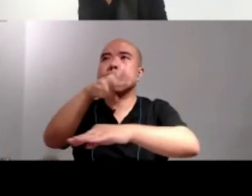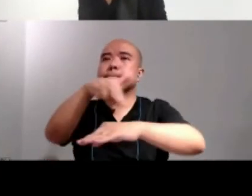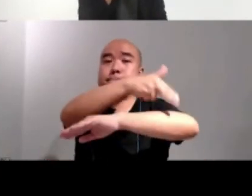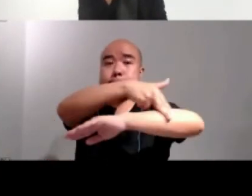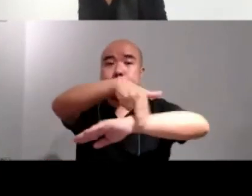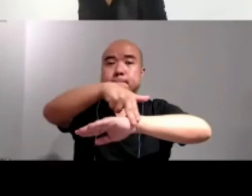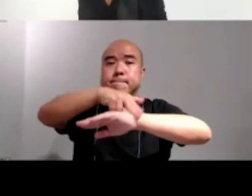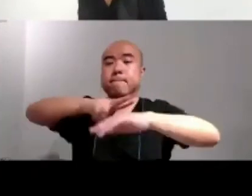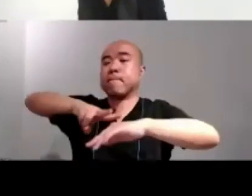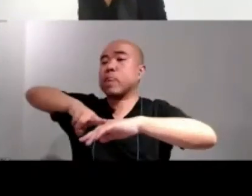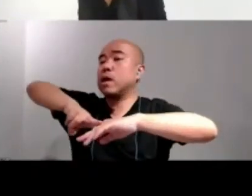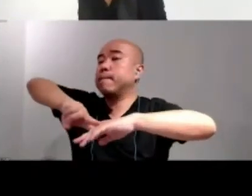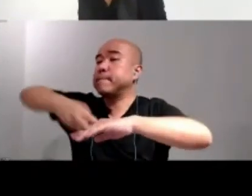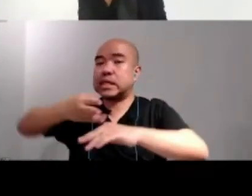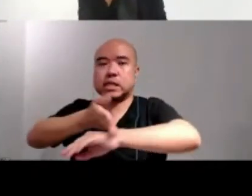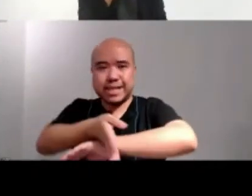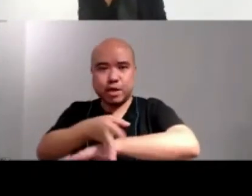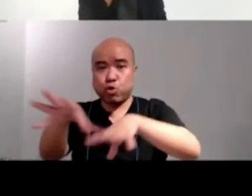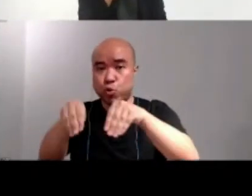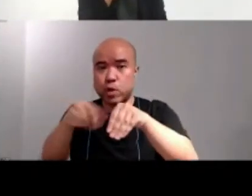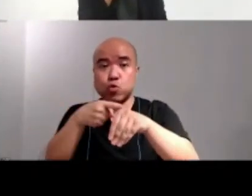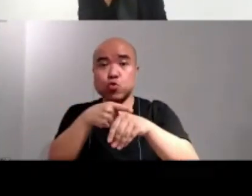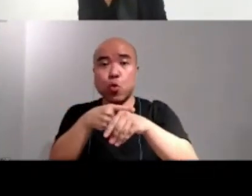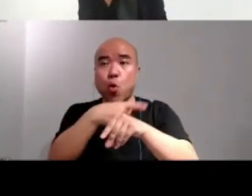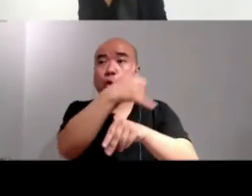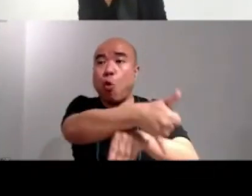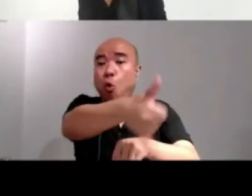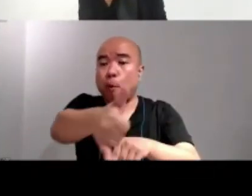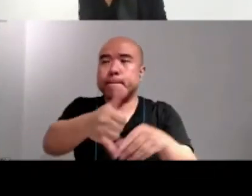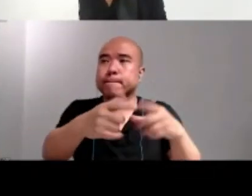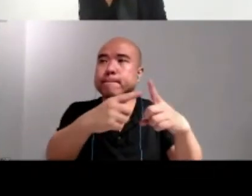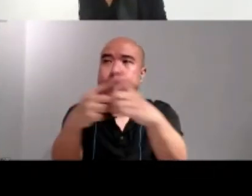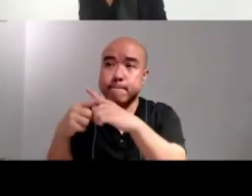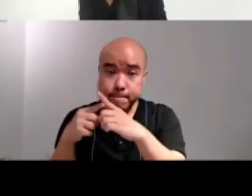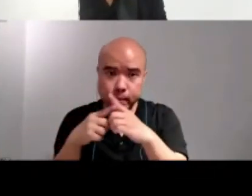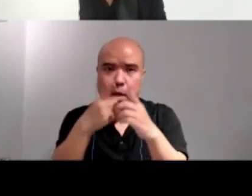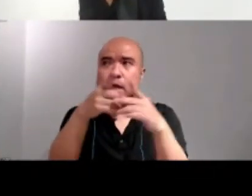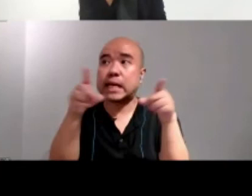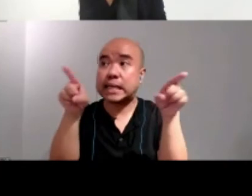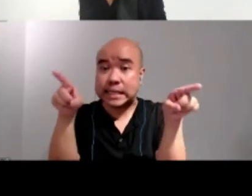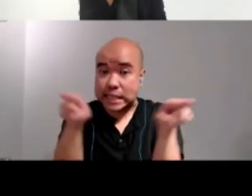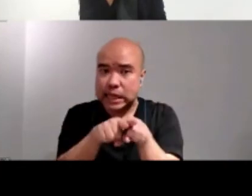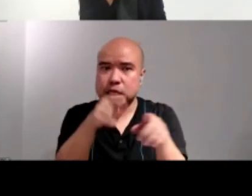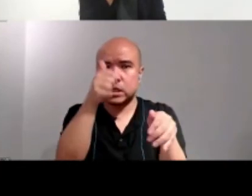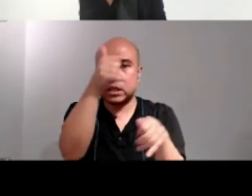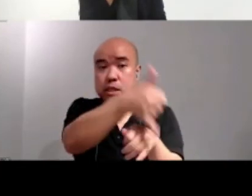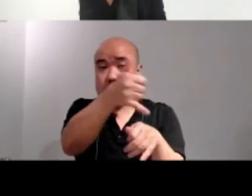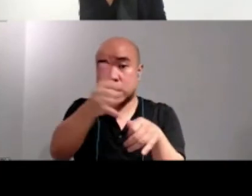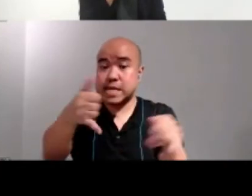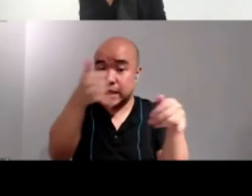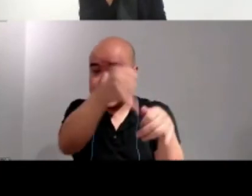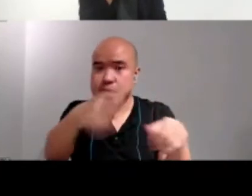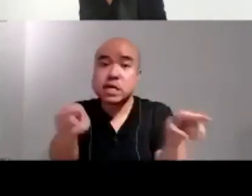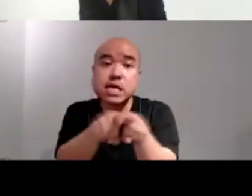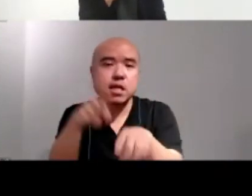結合咗 NGO 同埋一齊同街坊一齊去，讓佢哋正式參與喺佢哋設計佢哋嘅房屋，佢哋自己嘅居